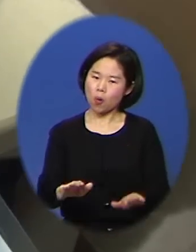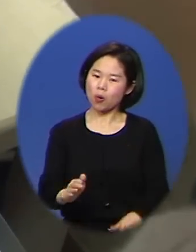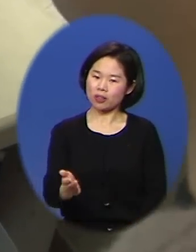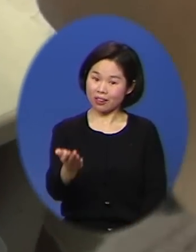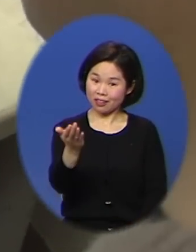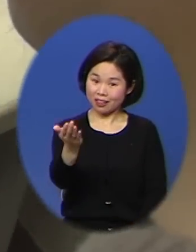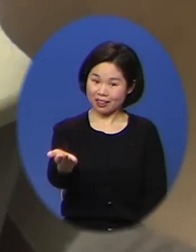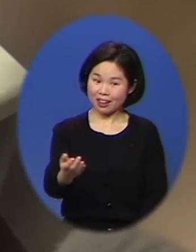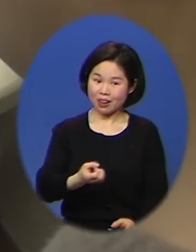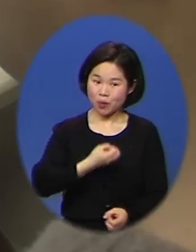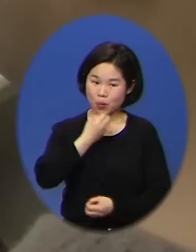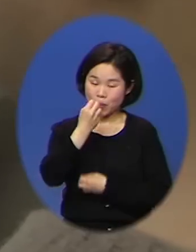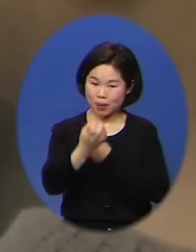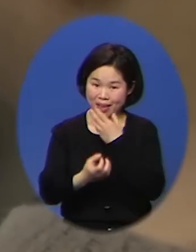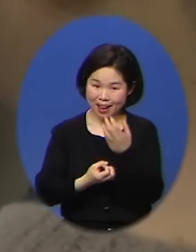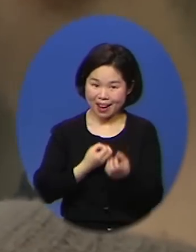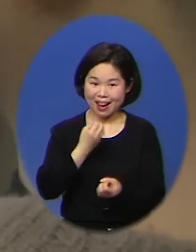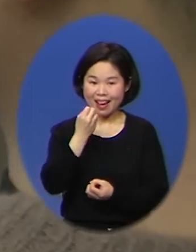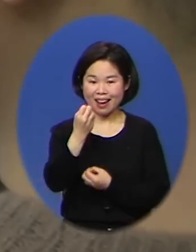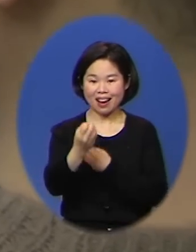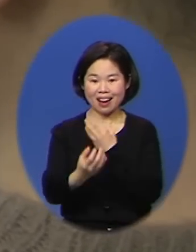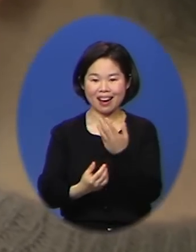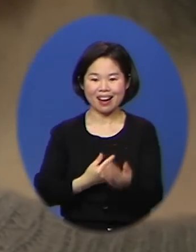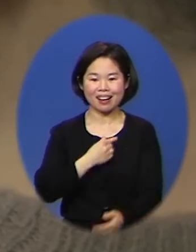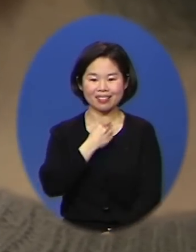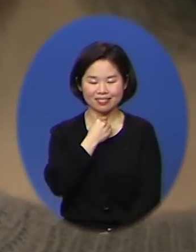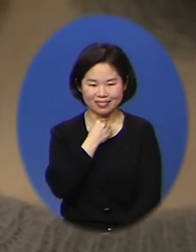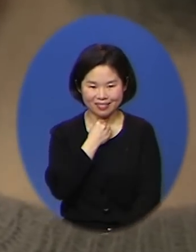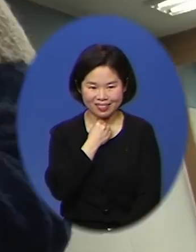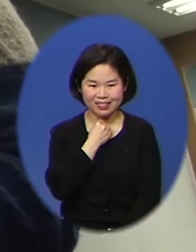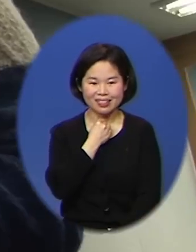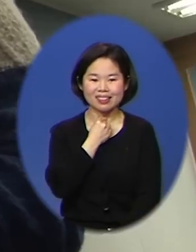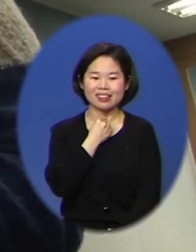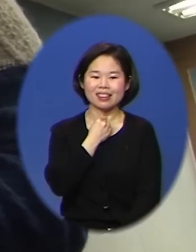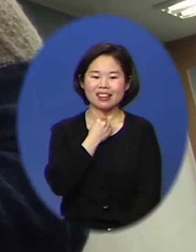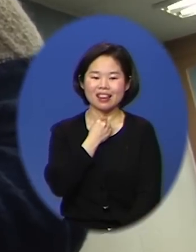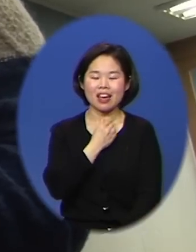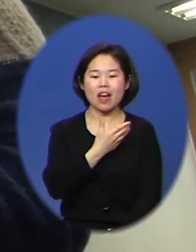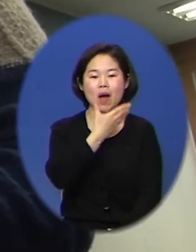오늘 너에게 고백할 거야.